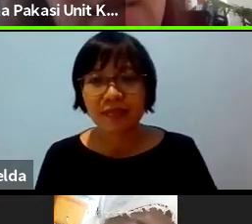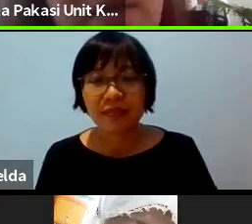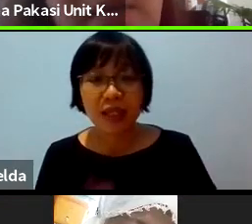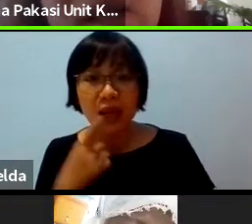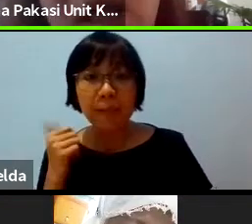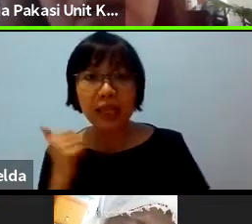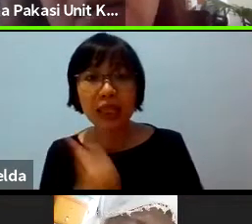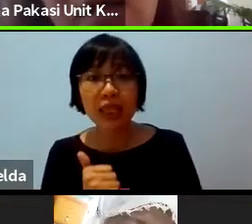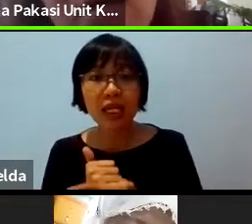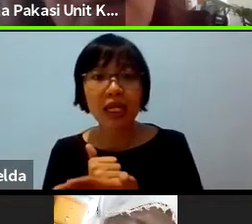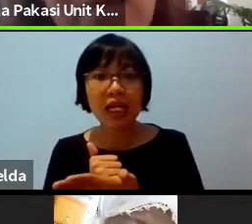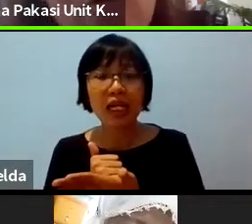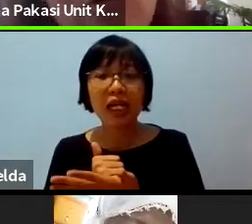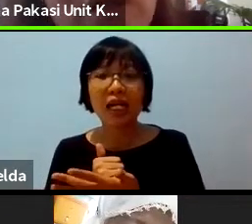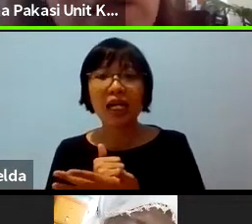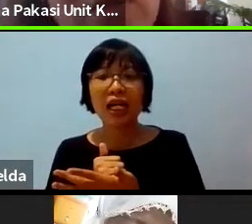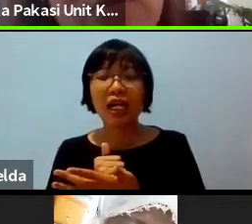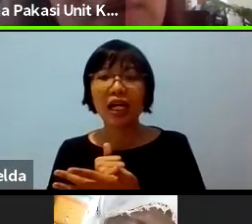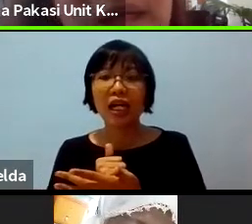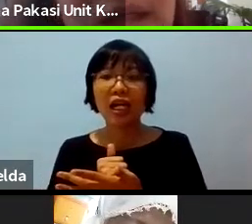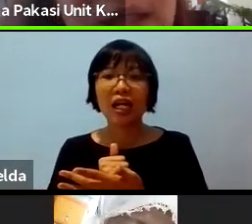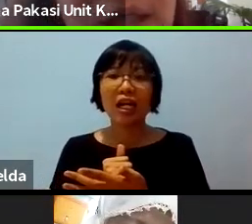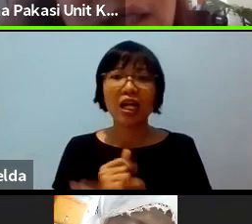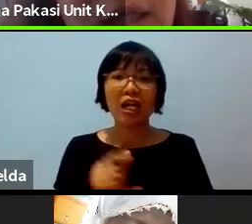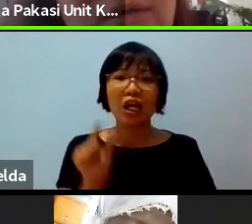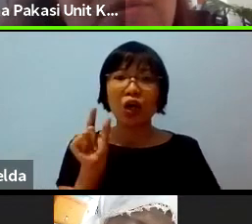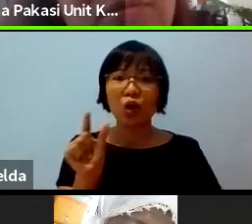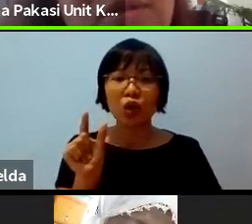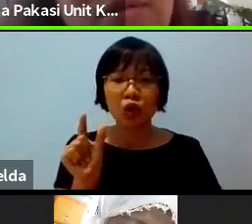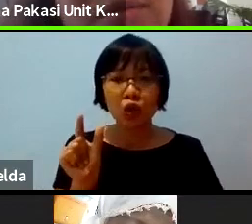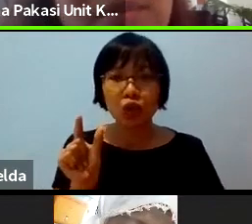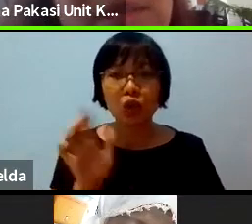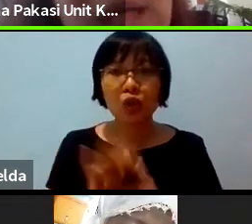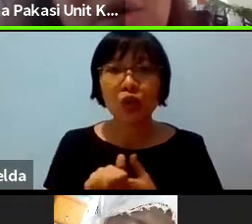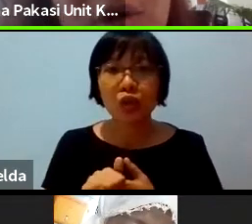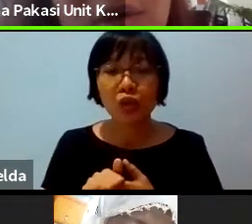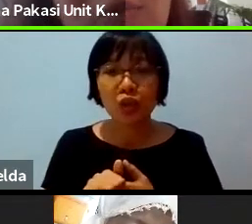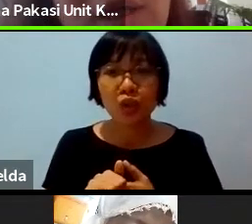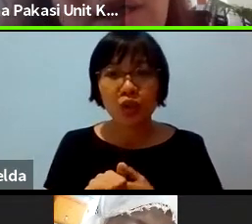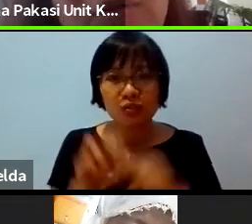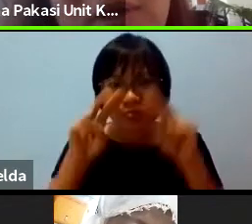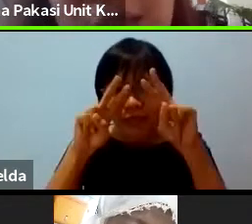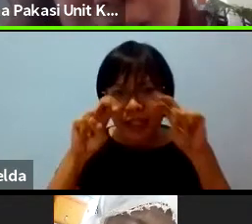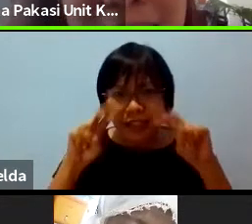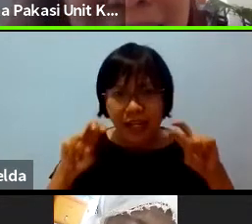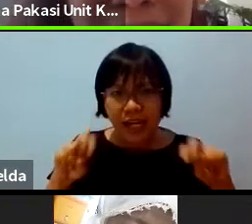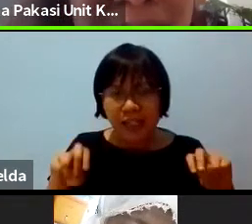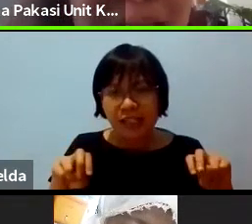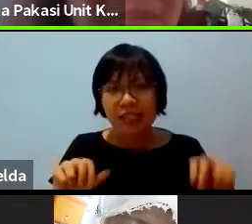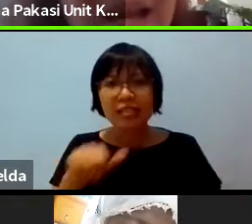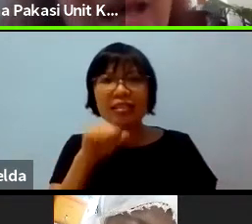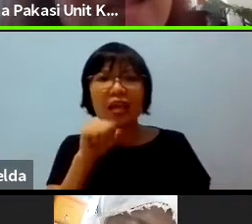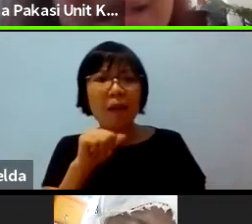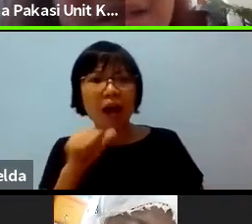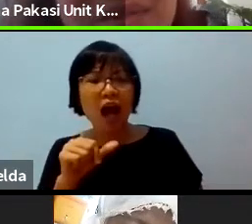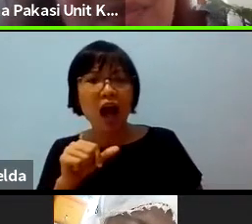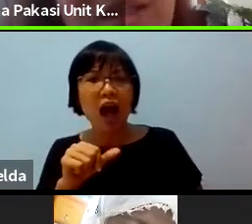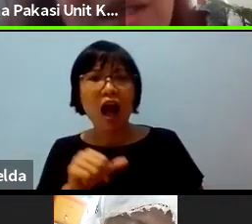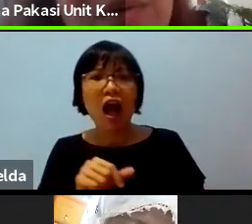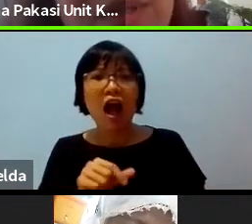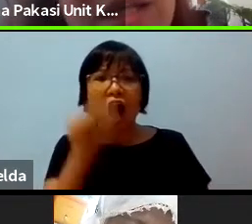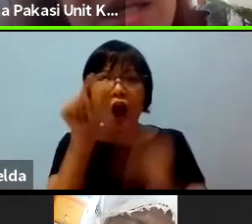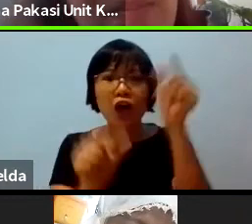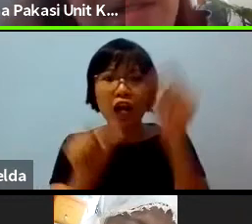Nah kira-kira siapa nih yang apa gongnya gitu. Nah yang direktor, kemudian rektor nih kita ke siapa lagi